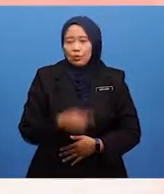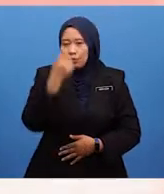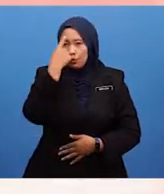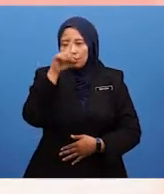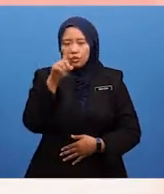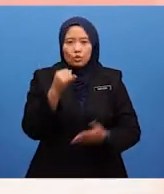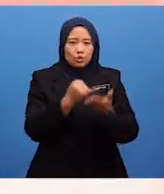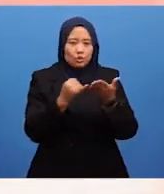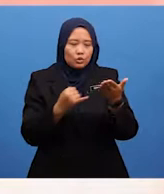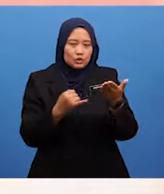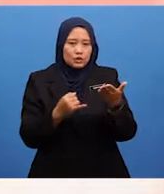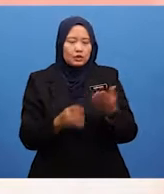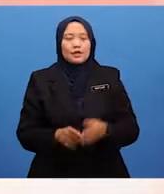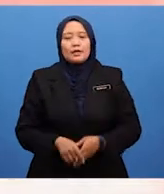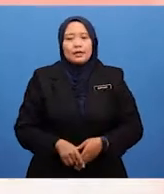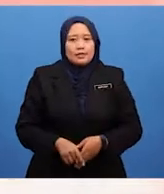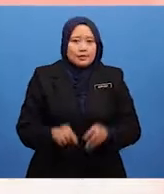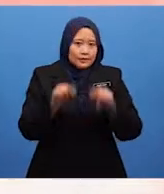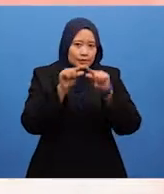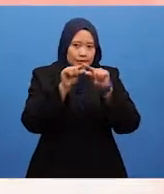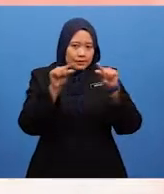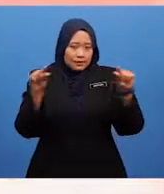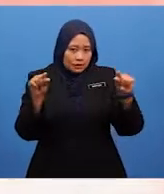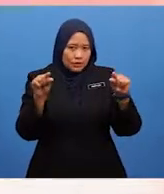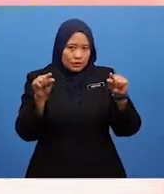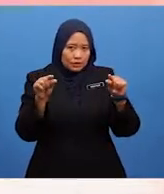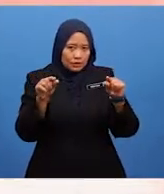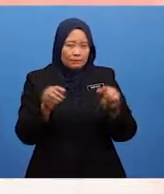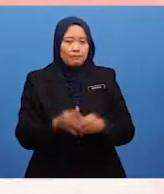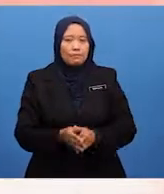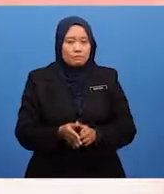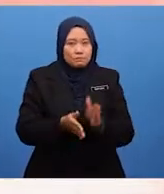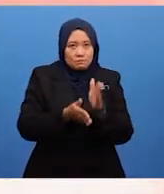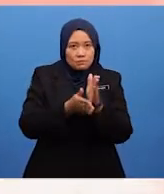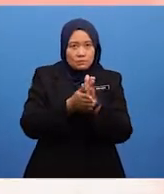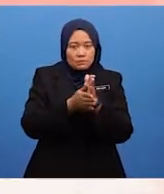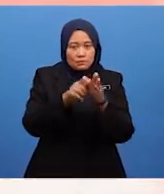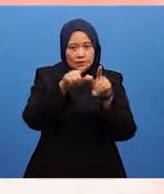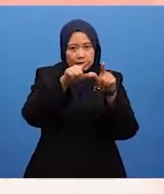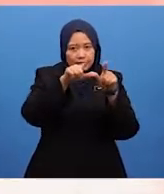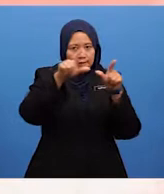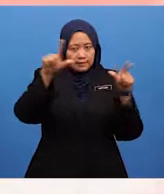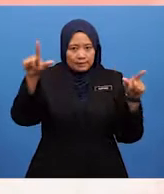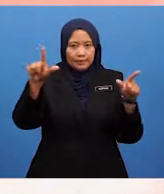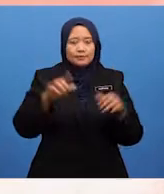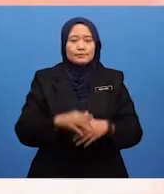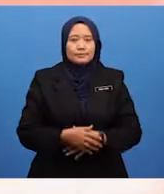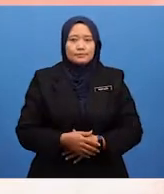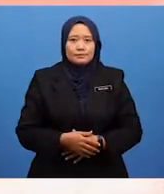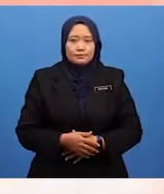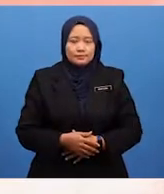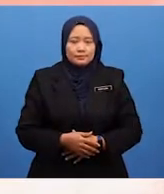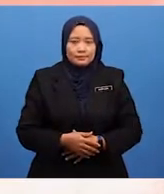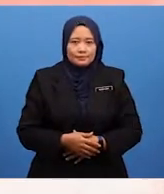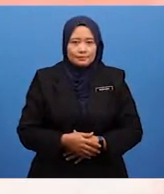digunakan untuk melukis garisan secara melintang dan menyelesaikan set supaya tidak bergerak dan turut digunakan